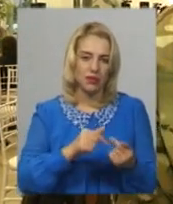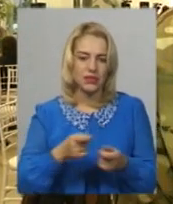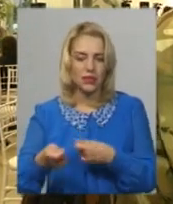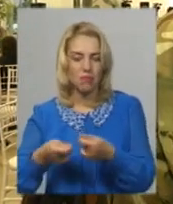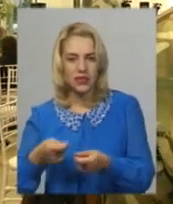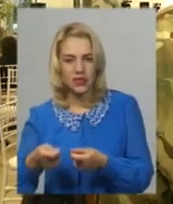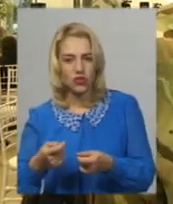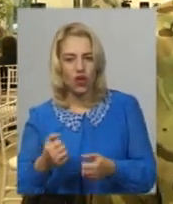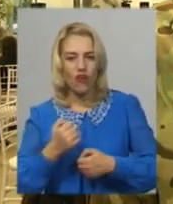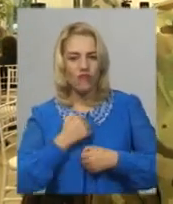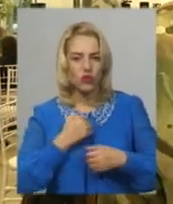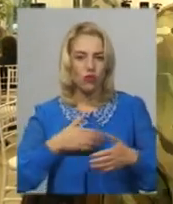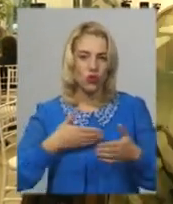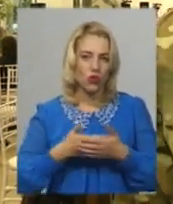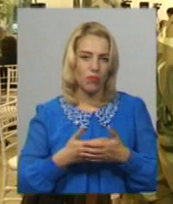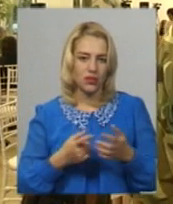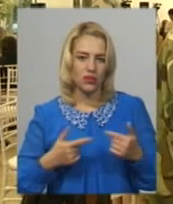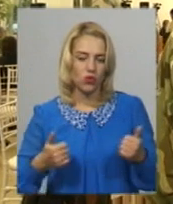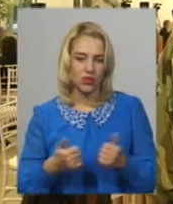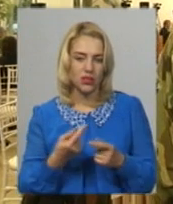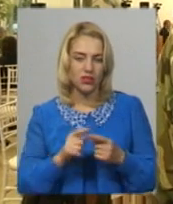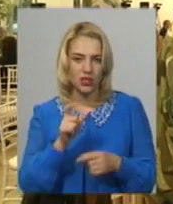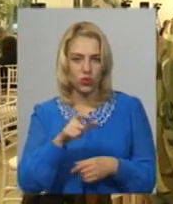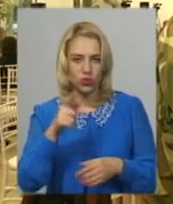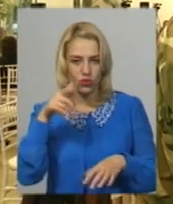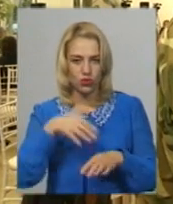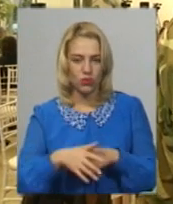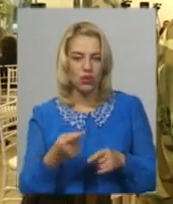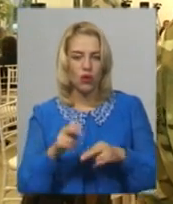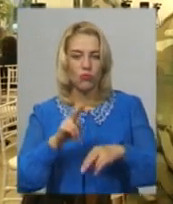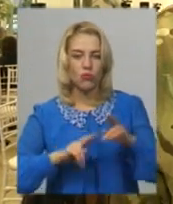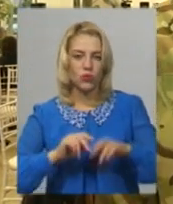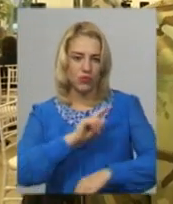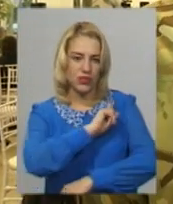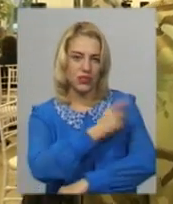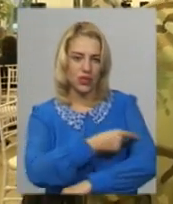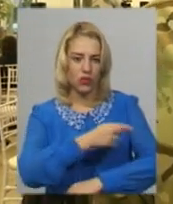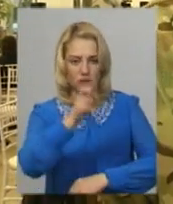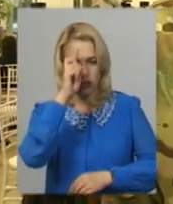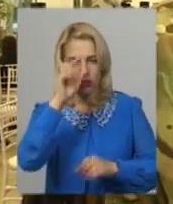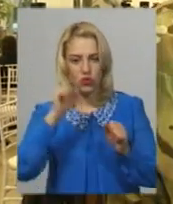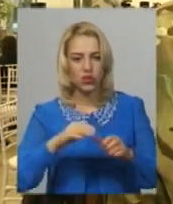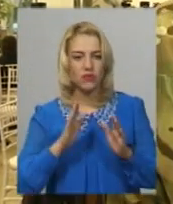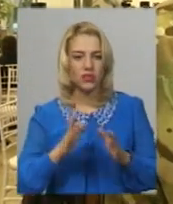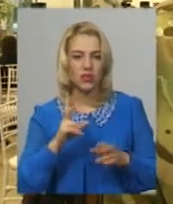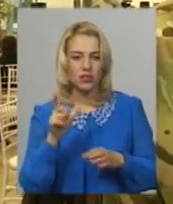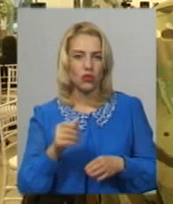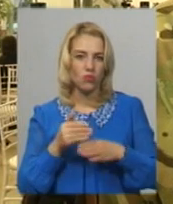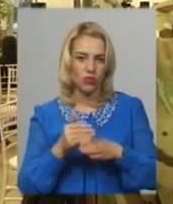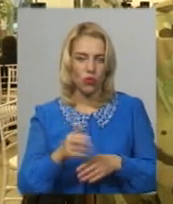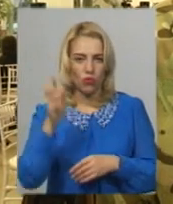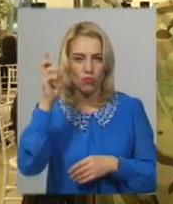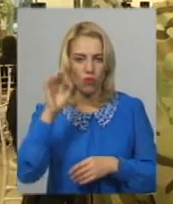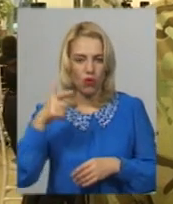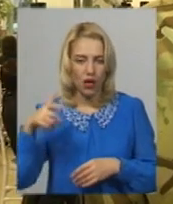військові, громадські організації. Значить, ці люди розуміють, що побудова дійсно сильної держави можлива лише за допомогою Бога. І тому ці